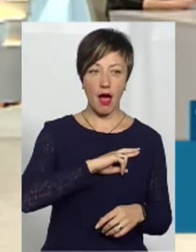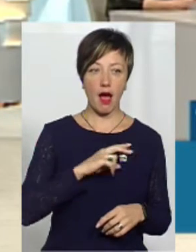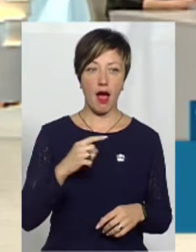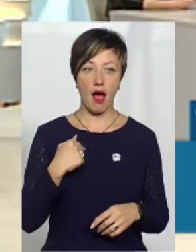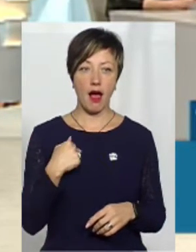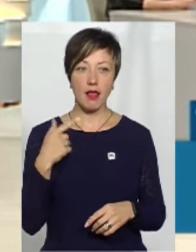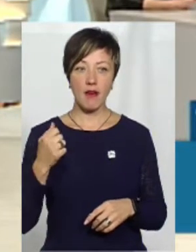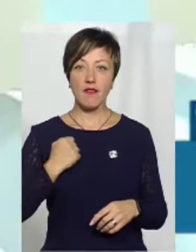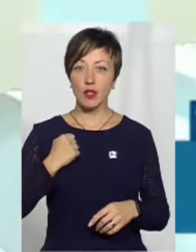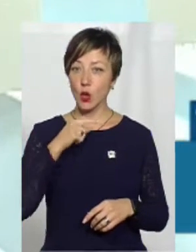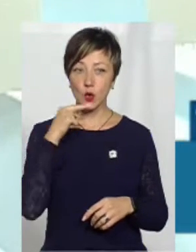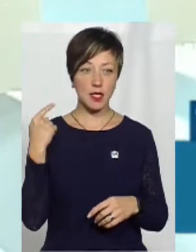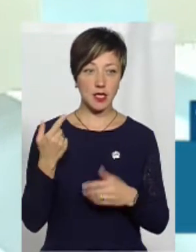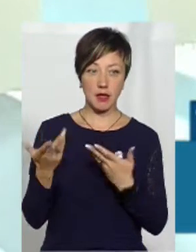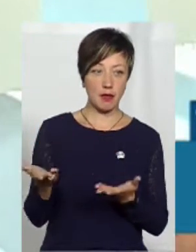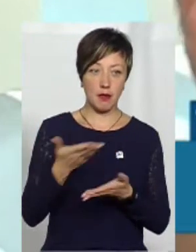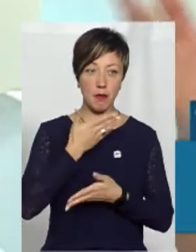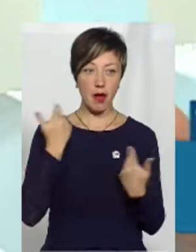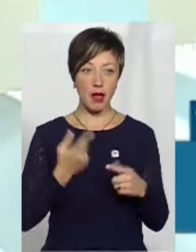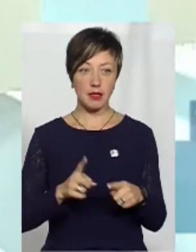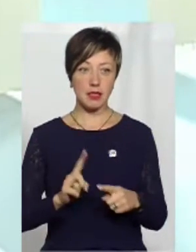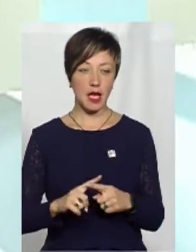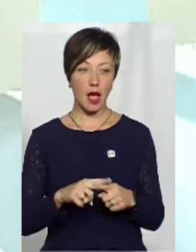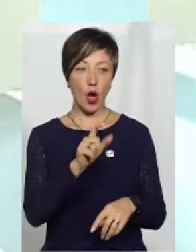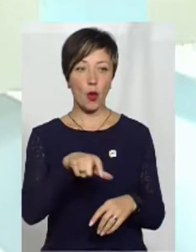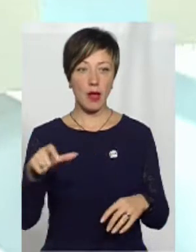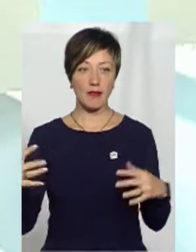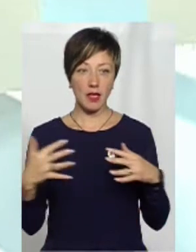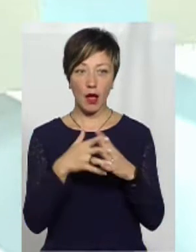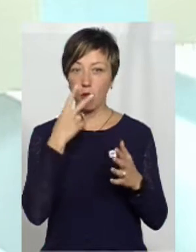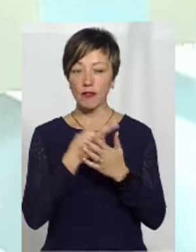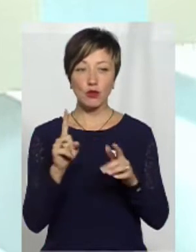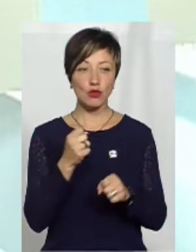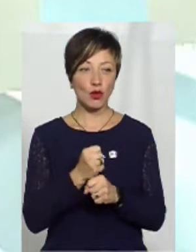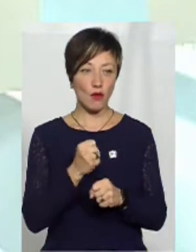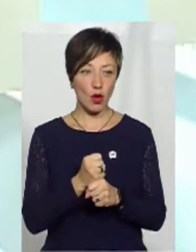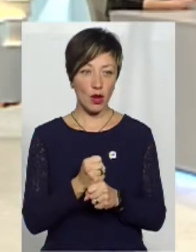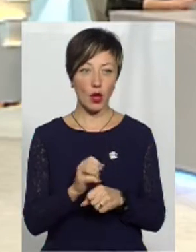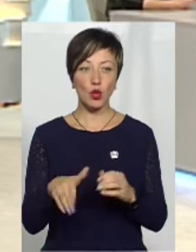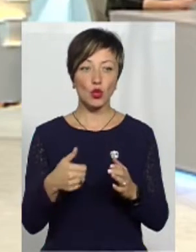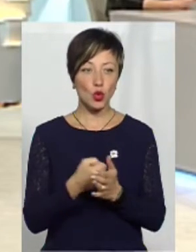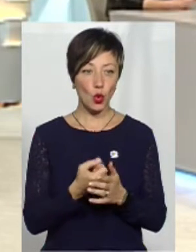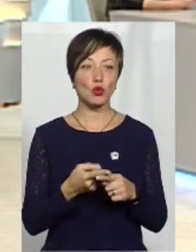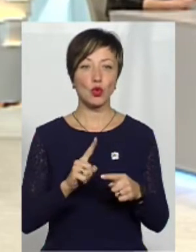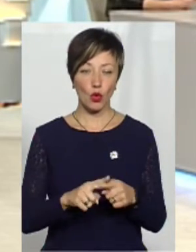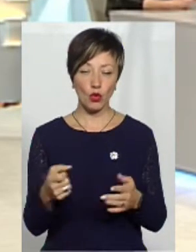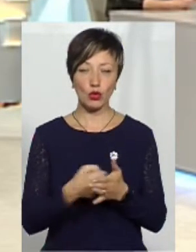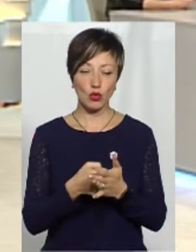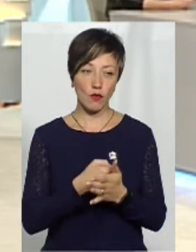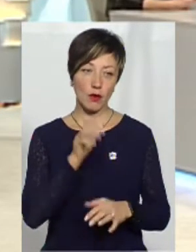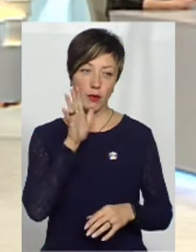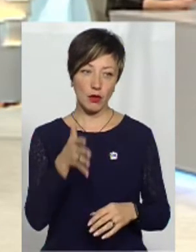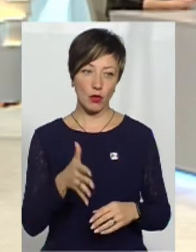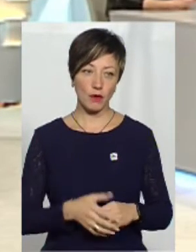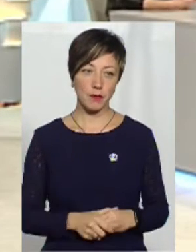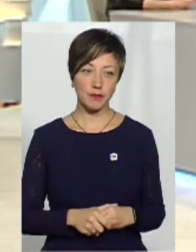там війська російського немає, це громадянська війна. Подивіться, що вони творять. До цього він ішов 5